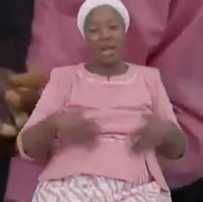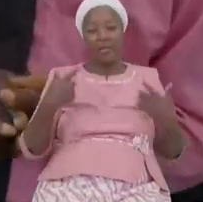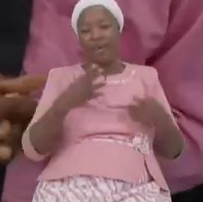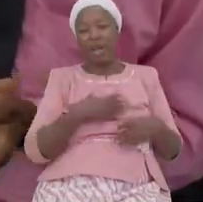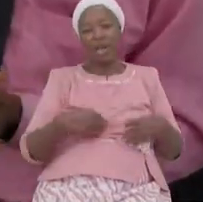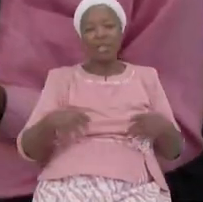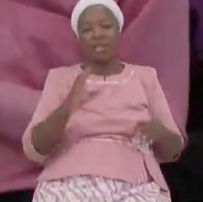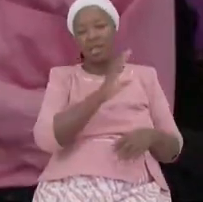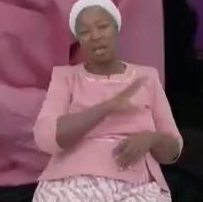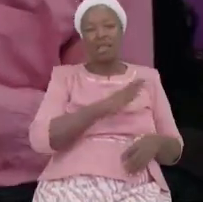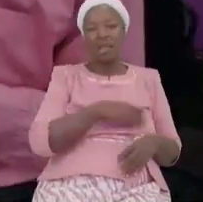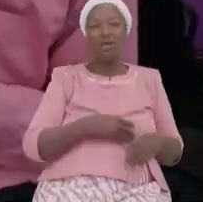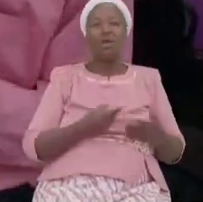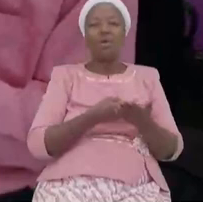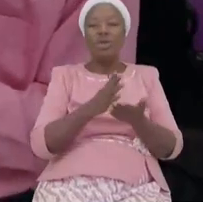ô Seigneur,